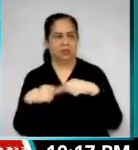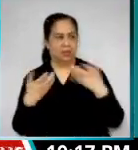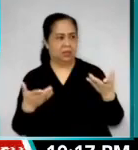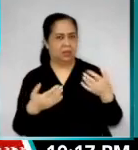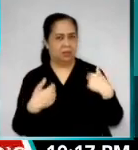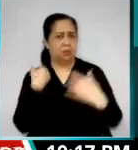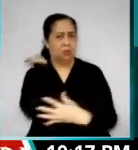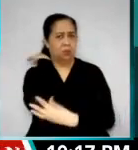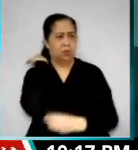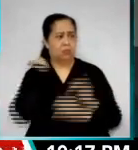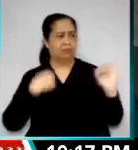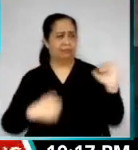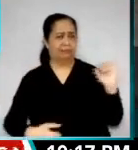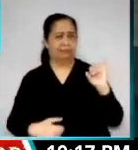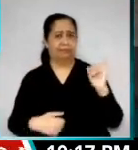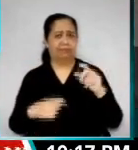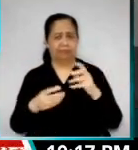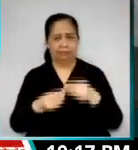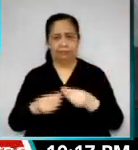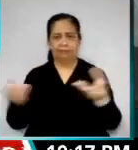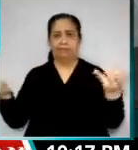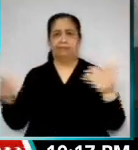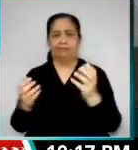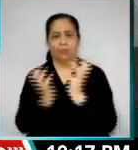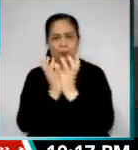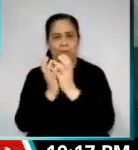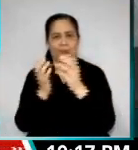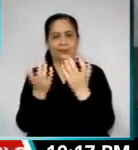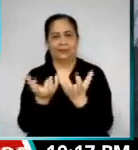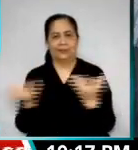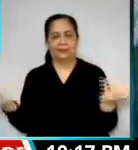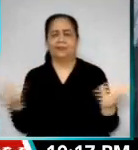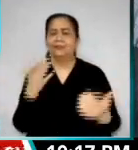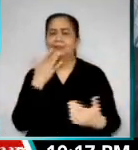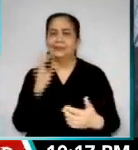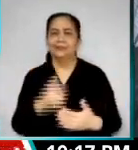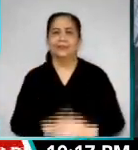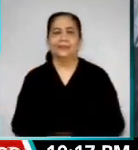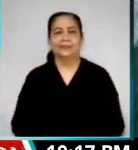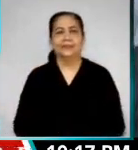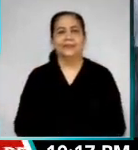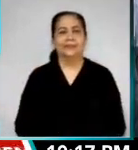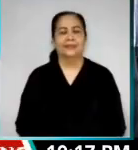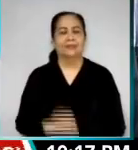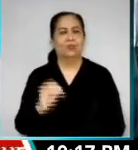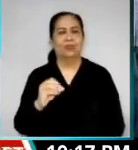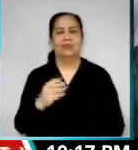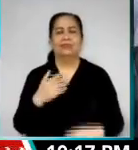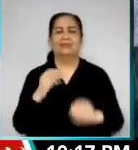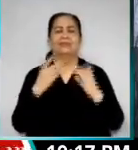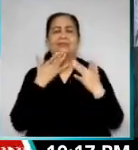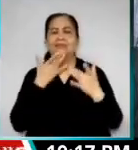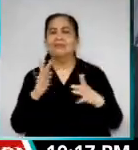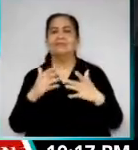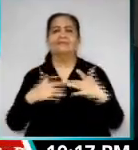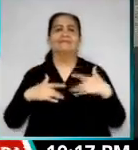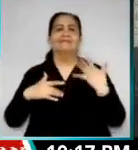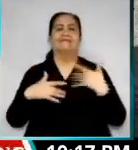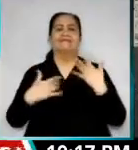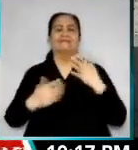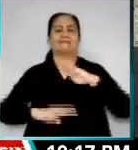kababayan, kaya nag-start kami ng community pantry. Masarap, walang kapalit na kasiyahan yung tumulong sa kapwa